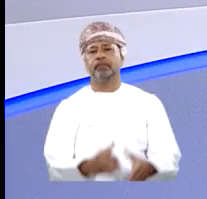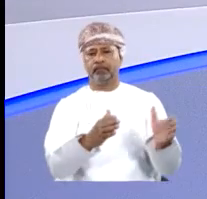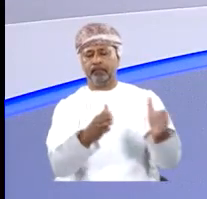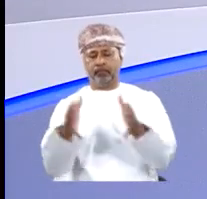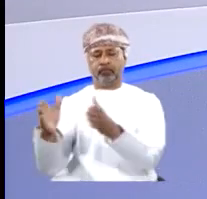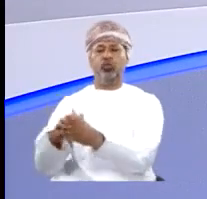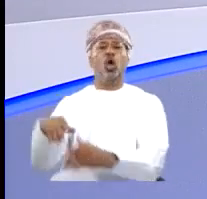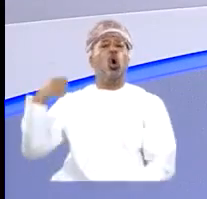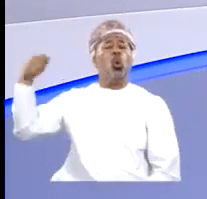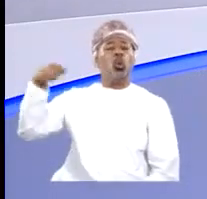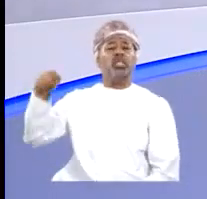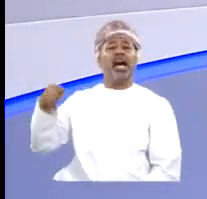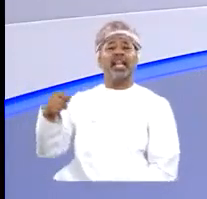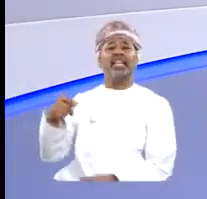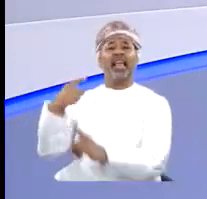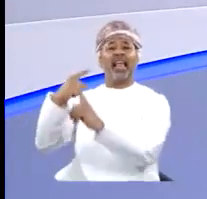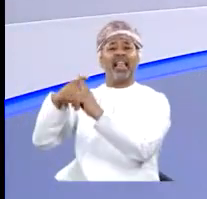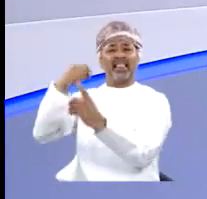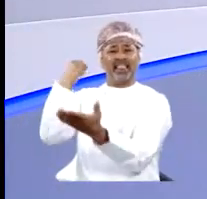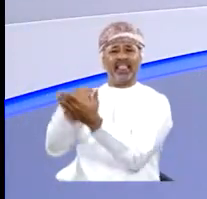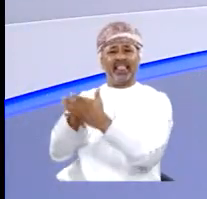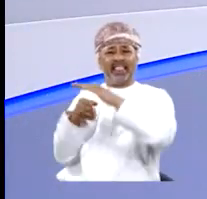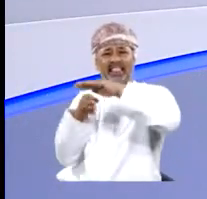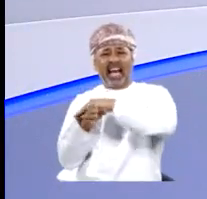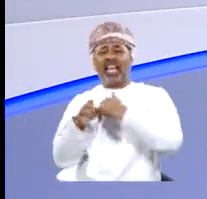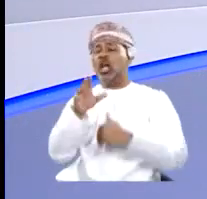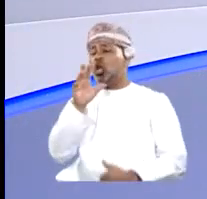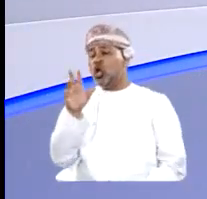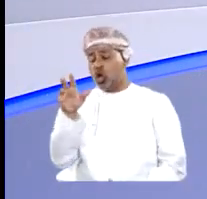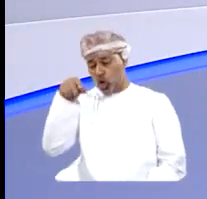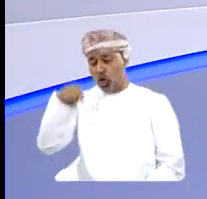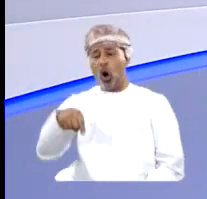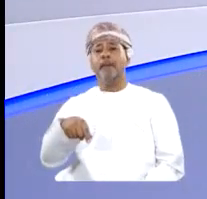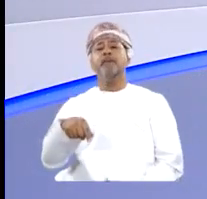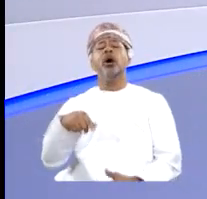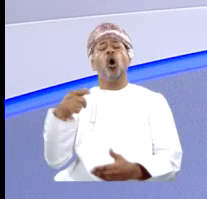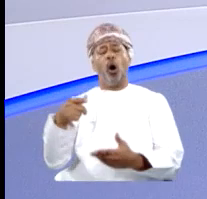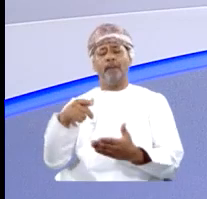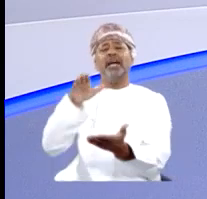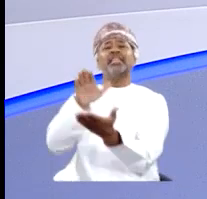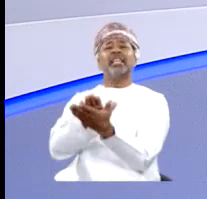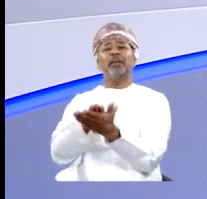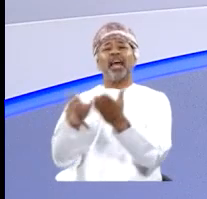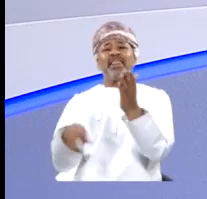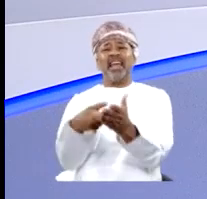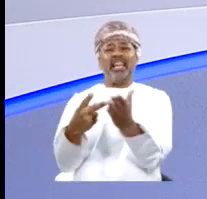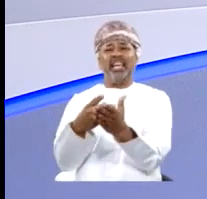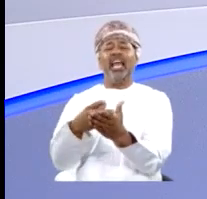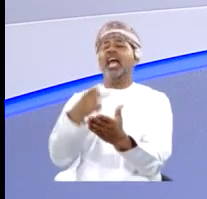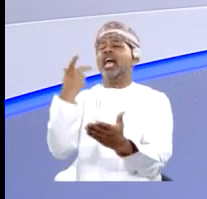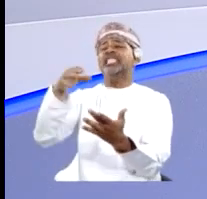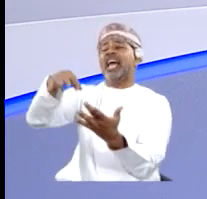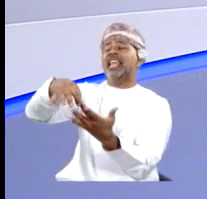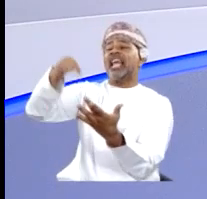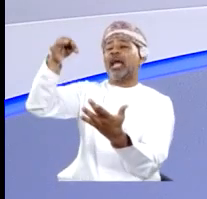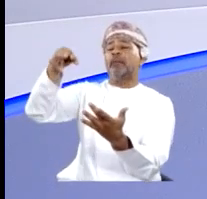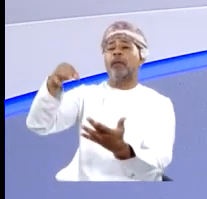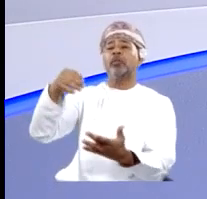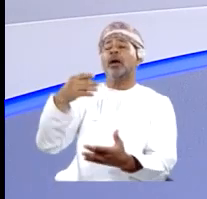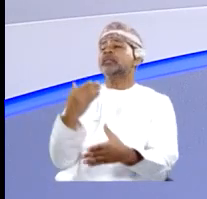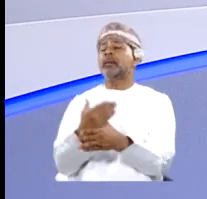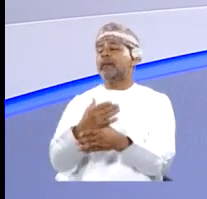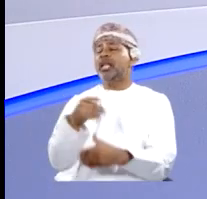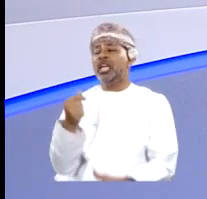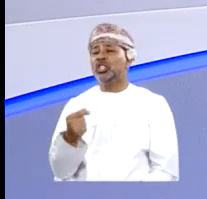اطلقت وزاره الداخليه اليوم النسخه الثانيه من تطبيق انتخب والذي يدلي من خلاله الناخبون